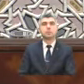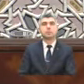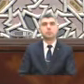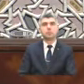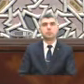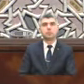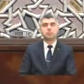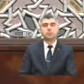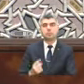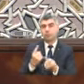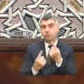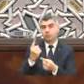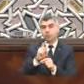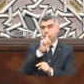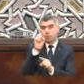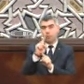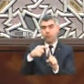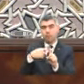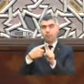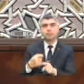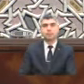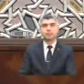هل من تعقيب إضافي آخر؟